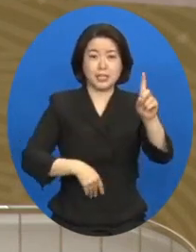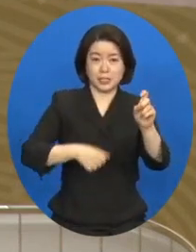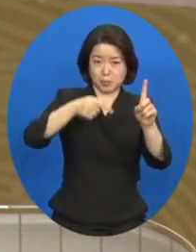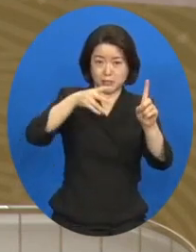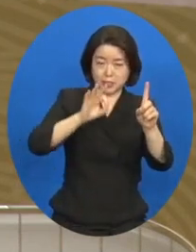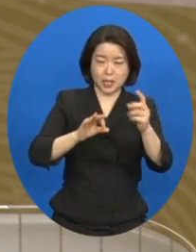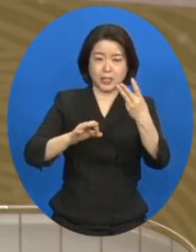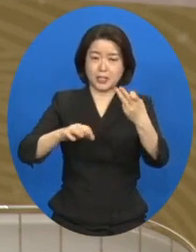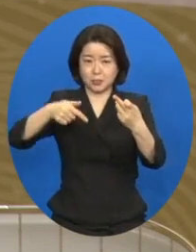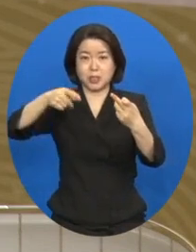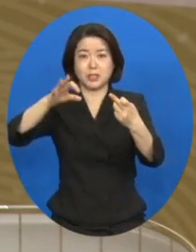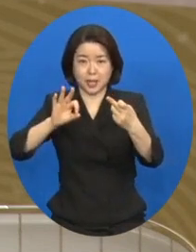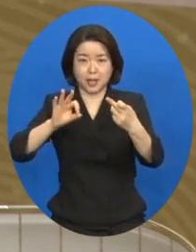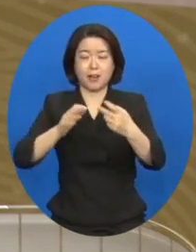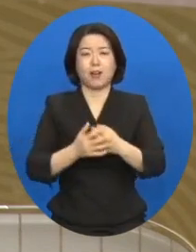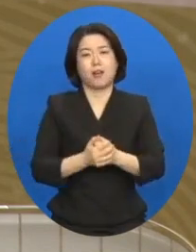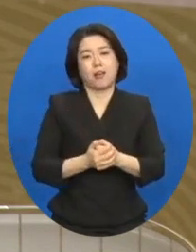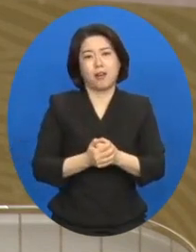11장, 12장,